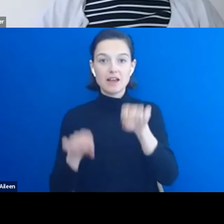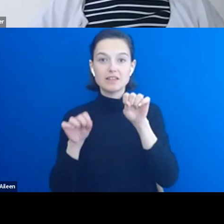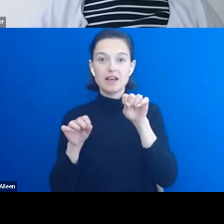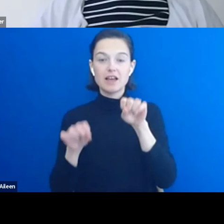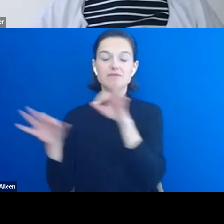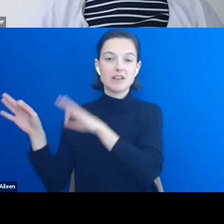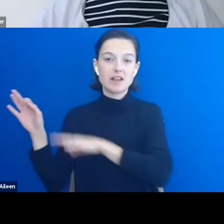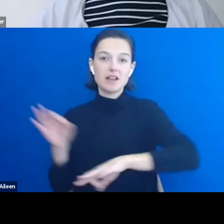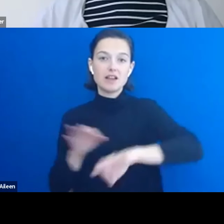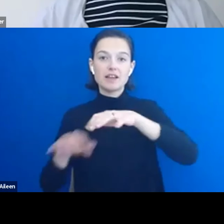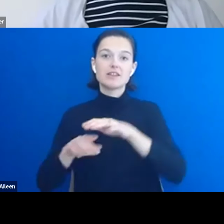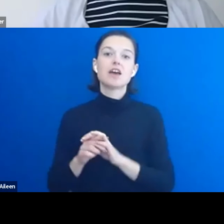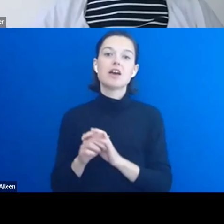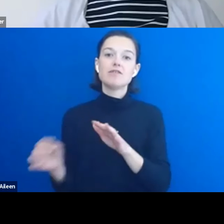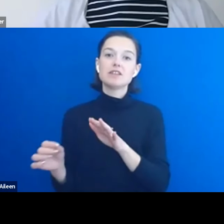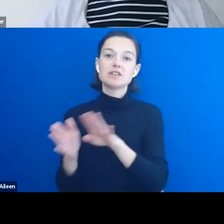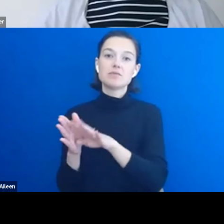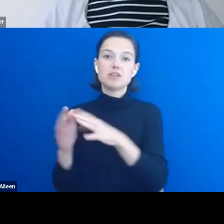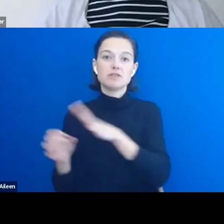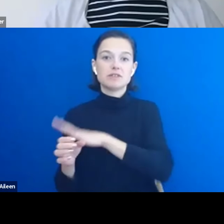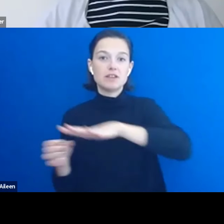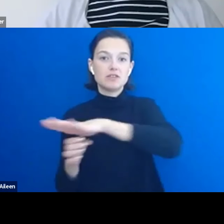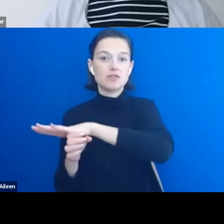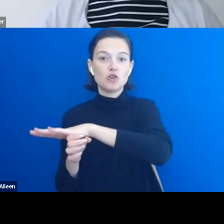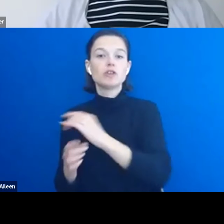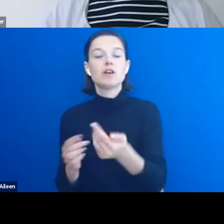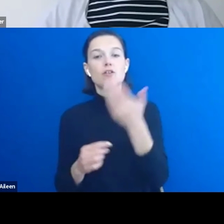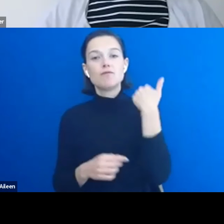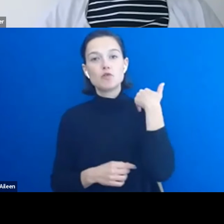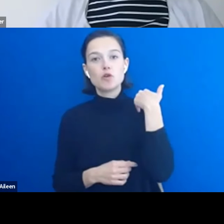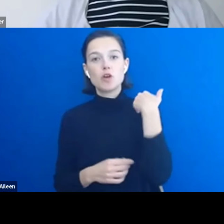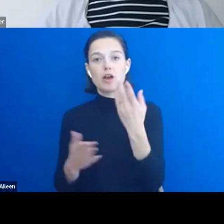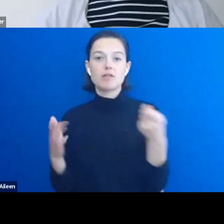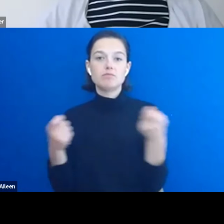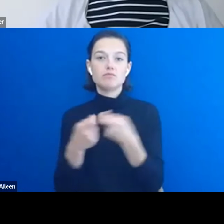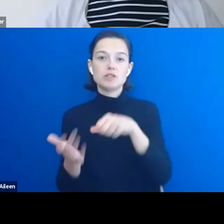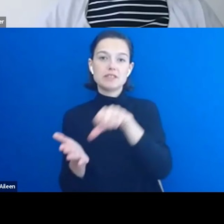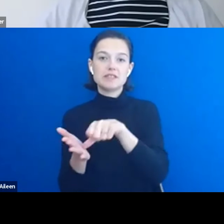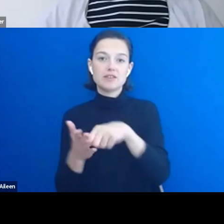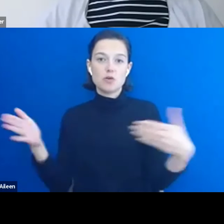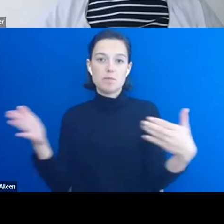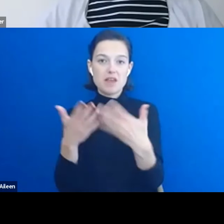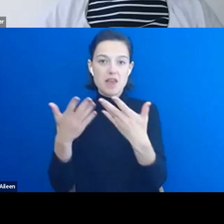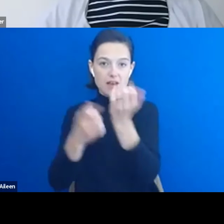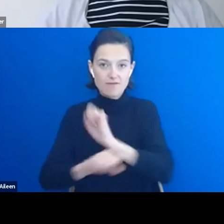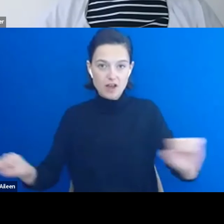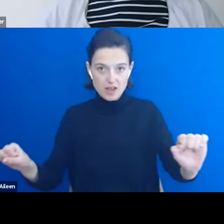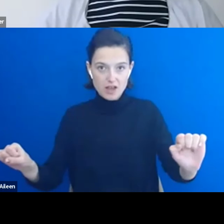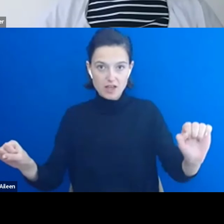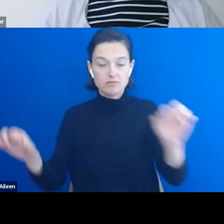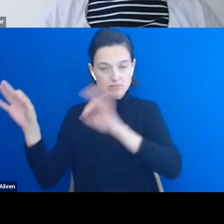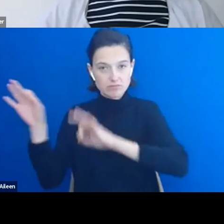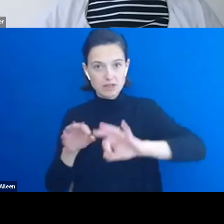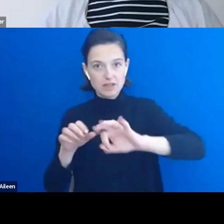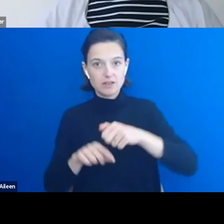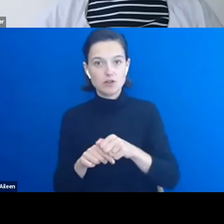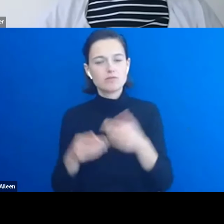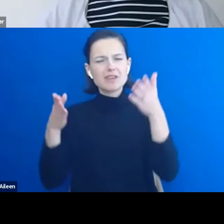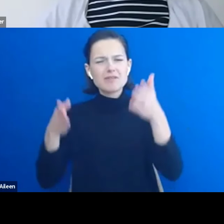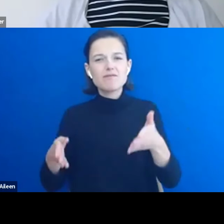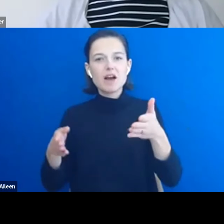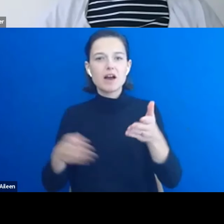früher Geschäftsführer im Bundeskompetenzzentrum Barrierefreiheit, hat auch einige Beiträge, Fachbeiträge zum Thema